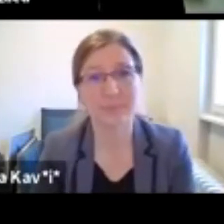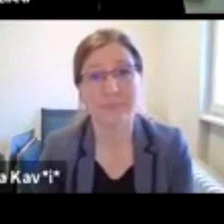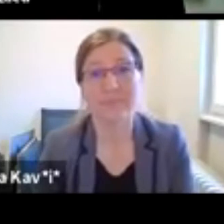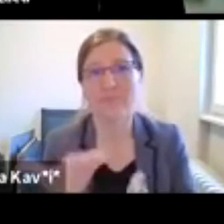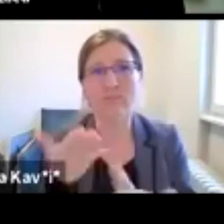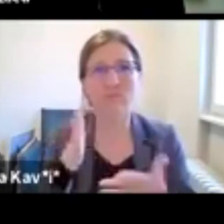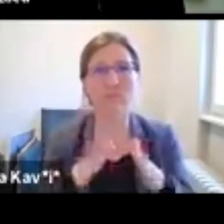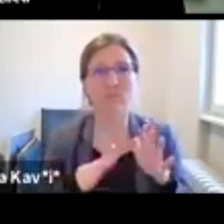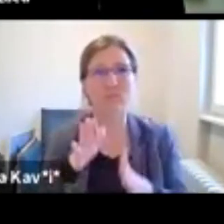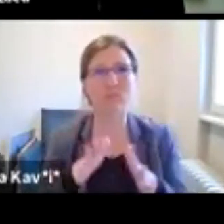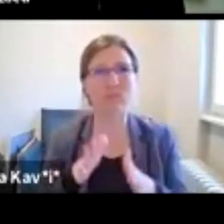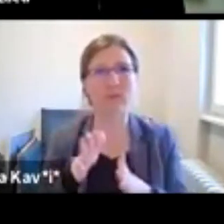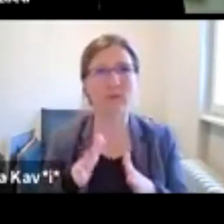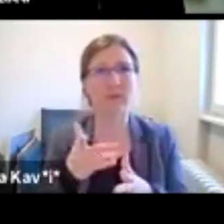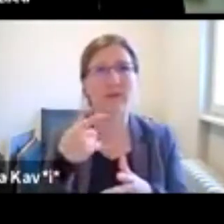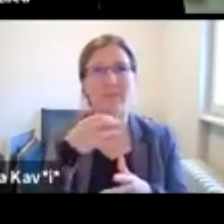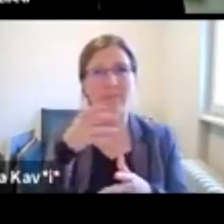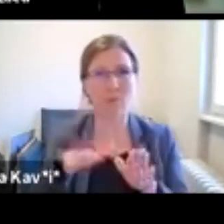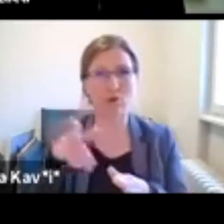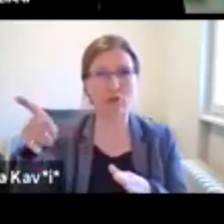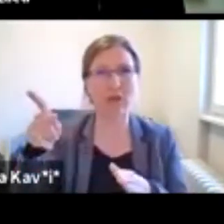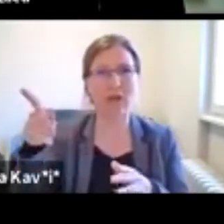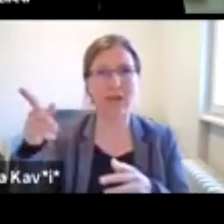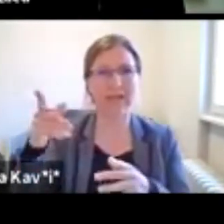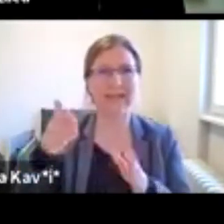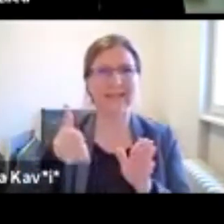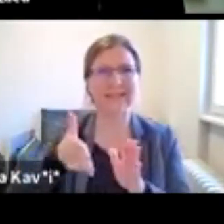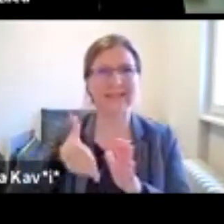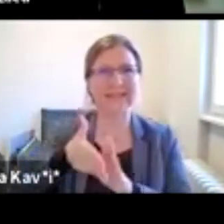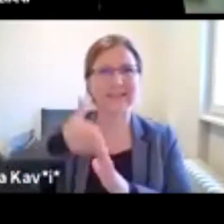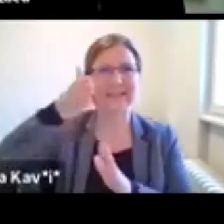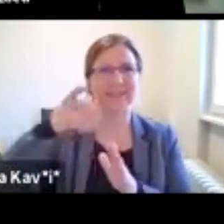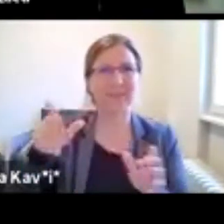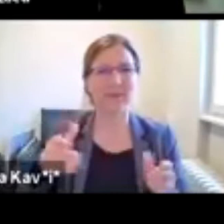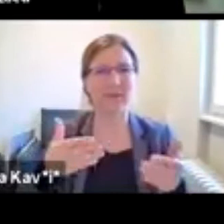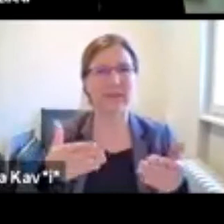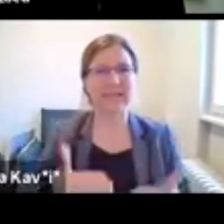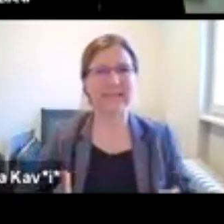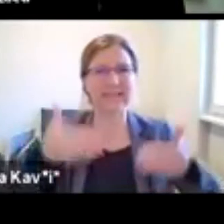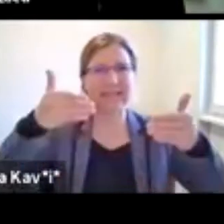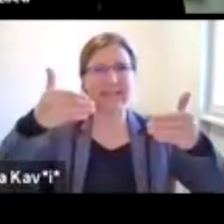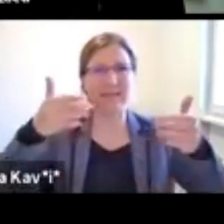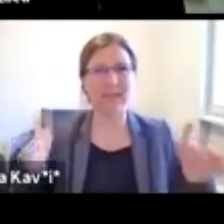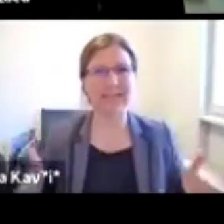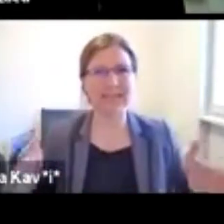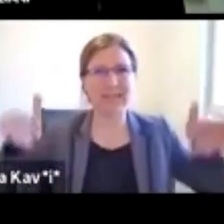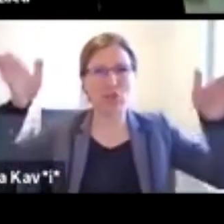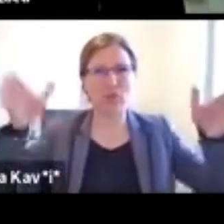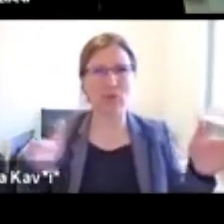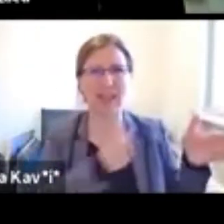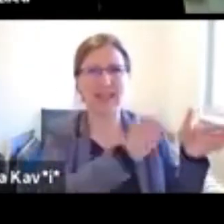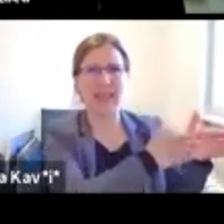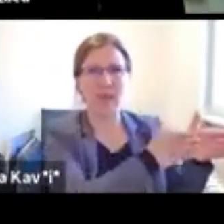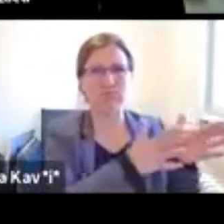zidovi, zaista pitanje je kakva je situacija, pa to ti je zdanje sa debelim zidovima, poga pita koji je signal.